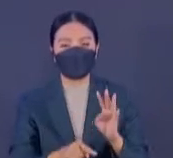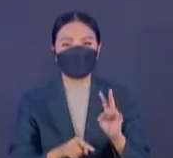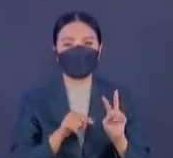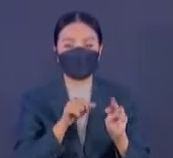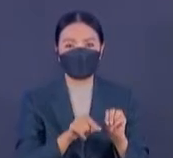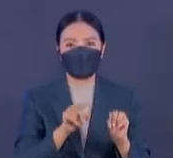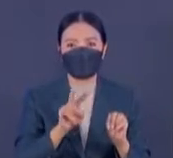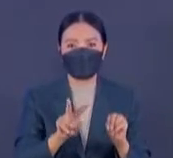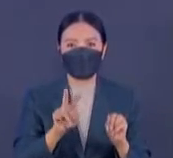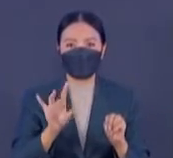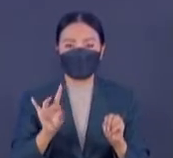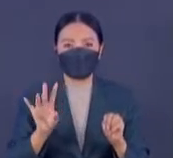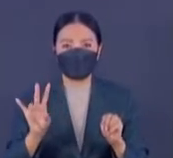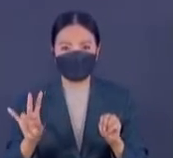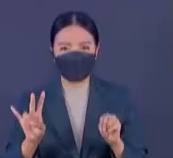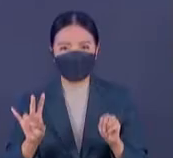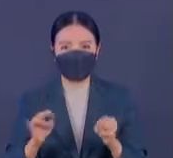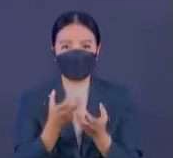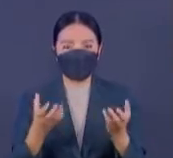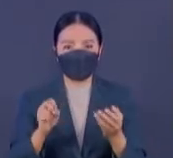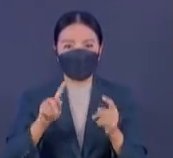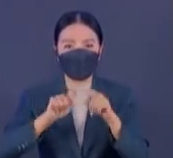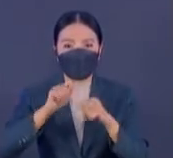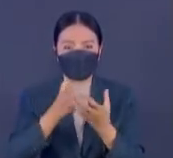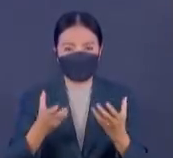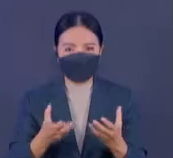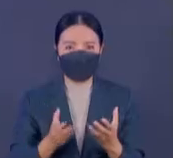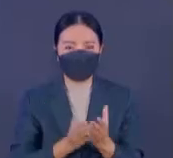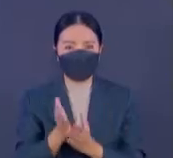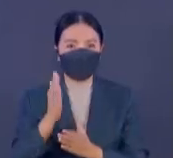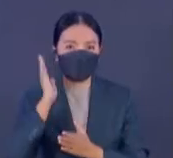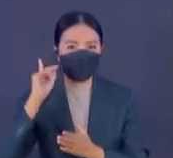ผลักดันให้สื่อบันเทิงทางเพศถูกกฎหมายและอยู่ในควบคุมค่ะ